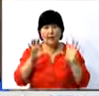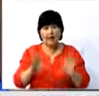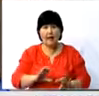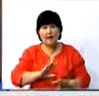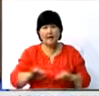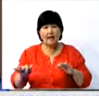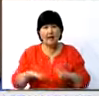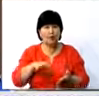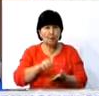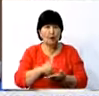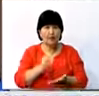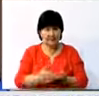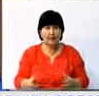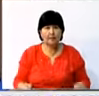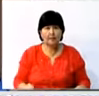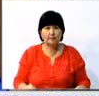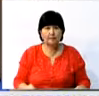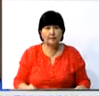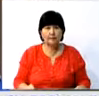әрекеттер орын алып жатыр.